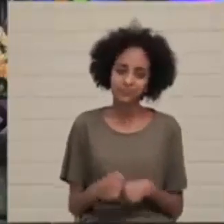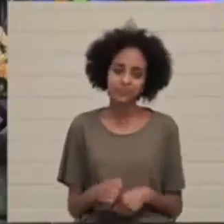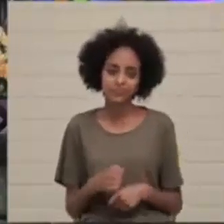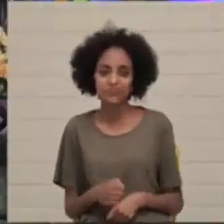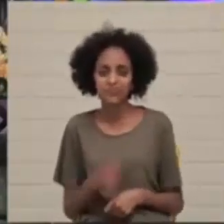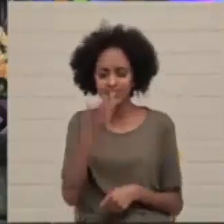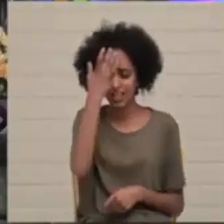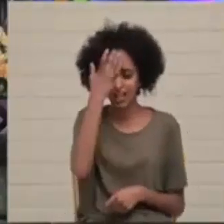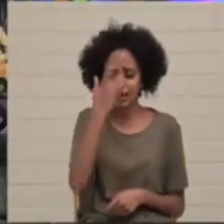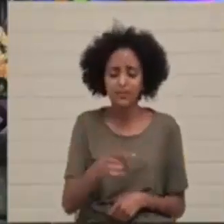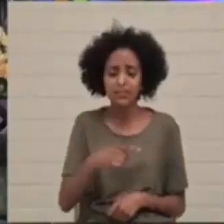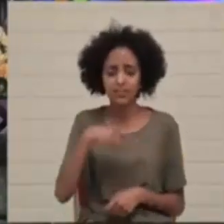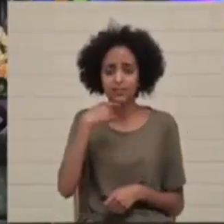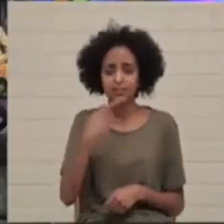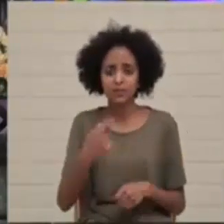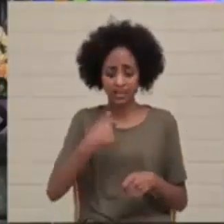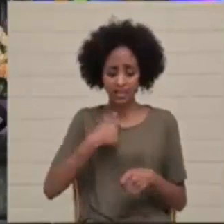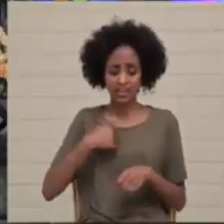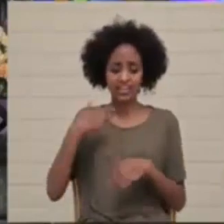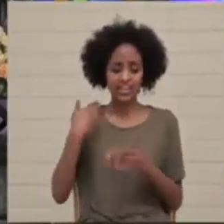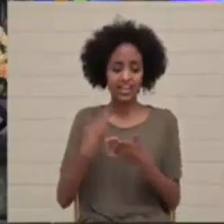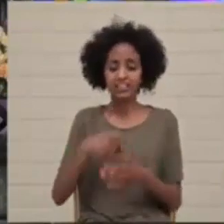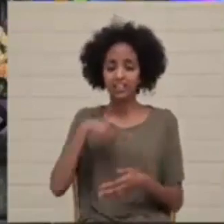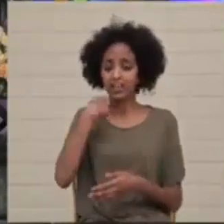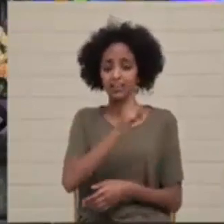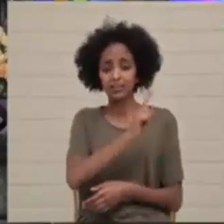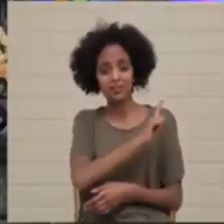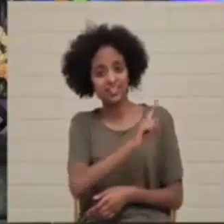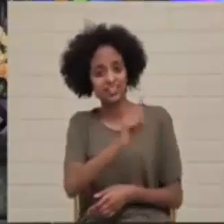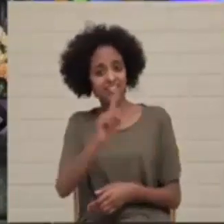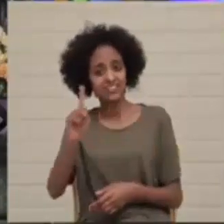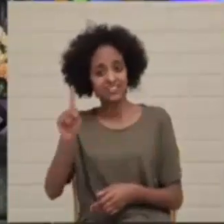ይነጋል ለምን ይበኛ ደረሰት ትበል